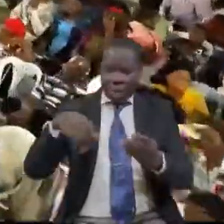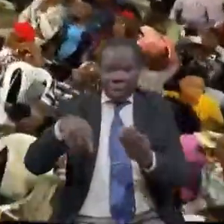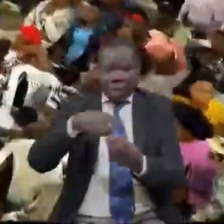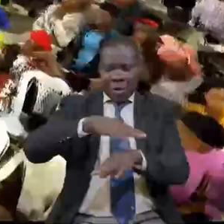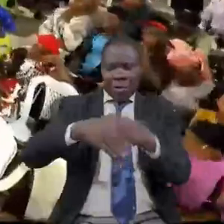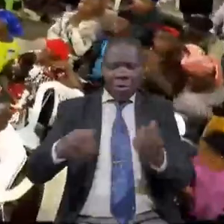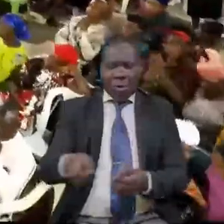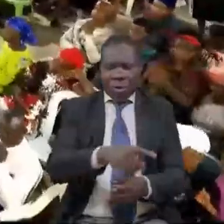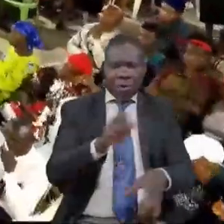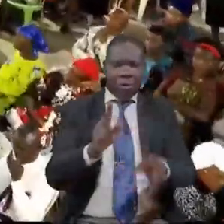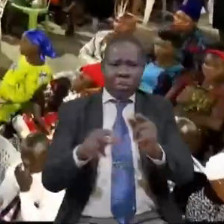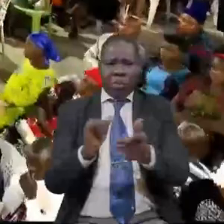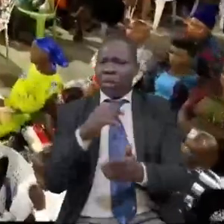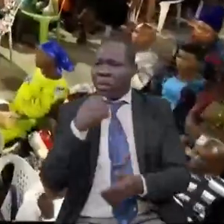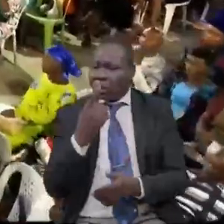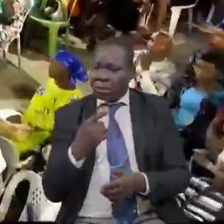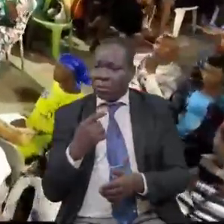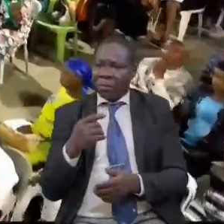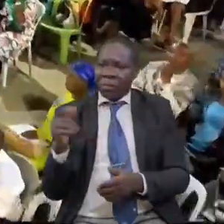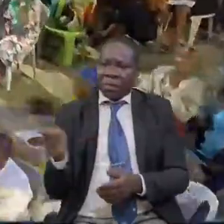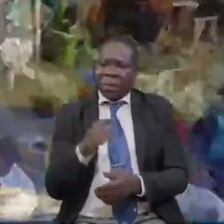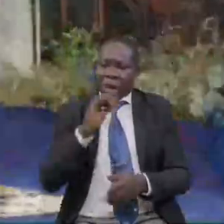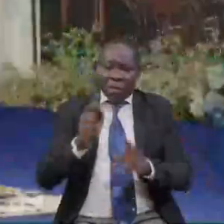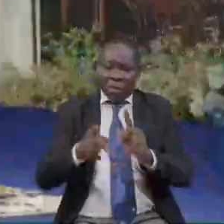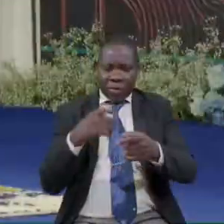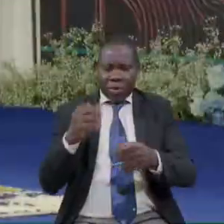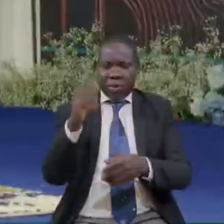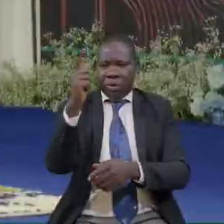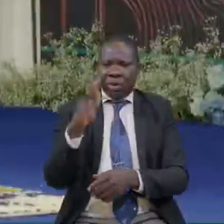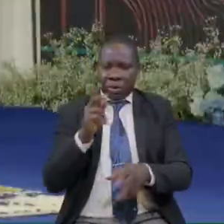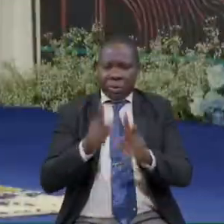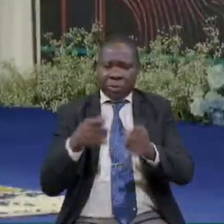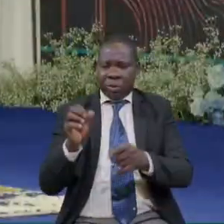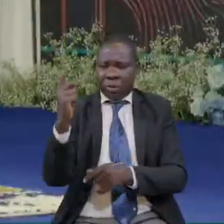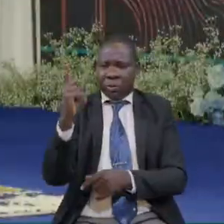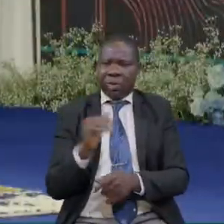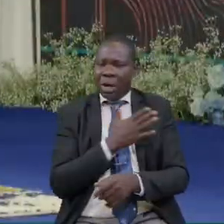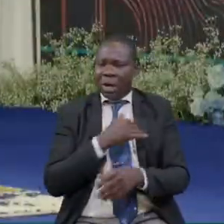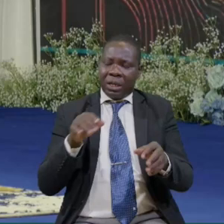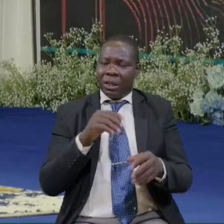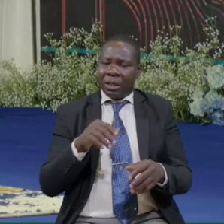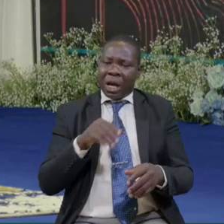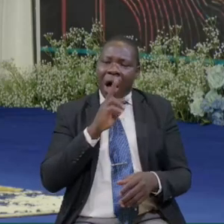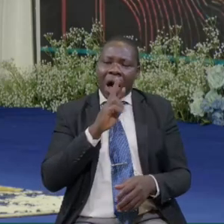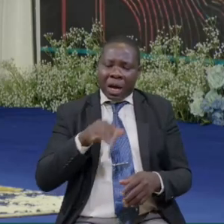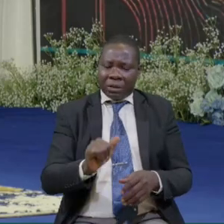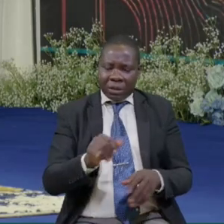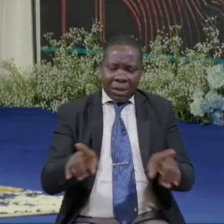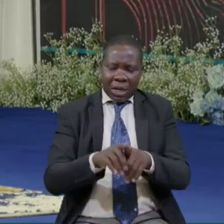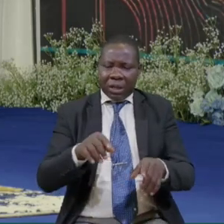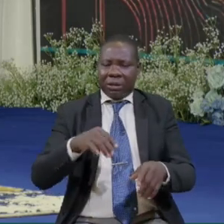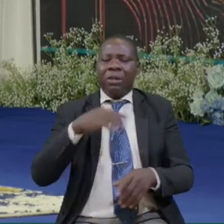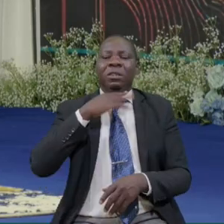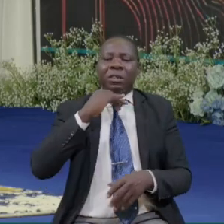pas ces gens-là qui se disent peuple de Dieu. Ils sont aussi sales